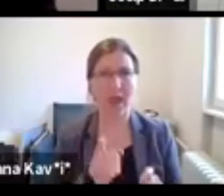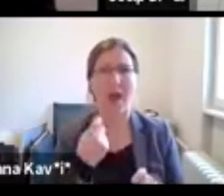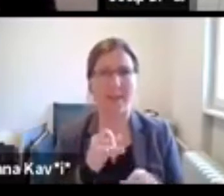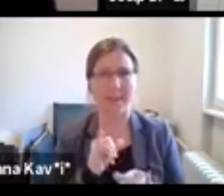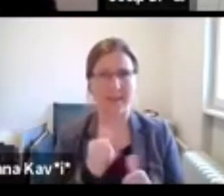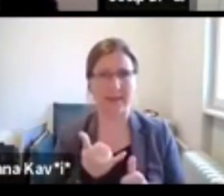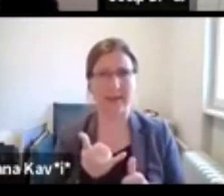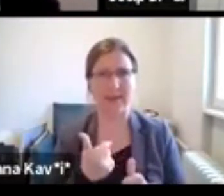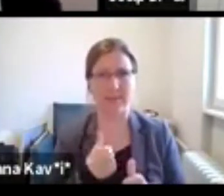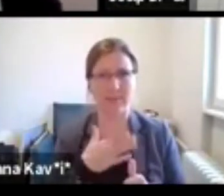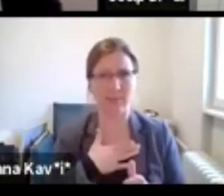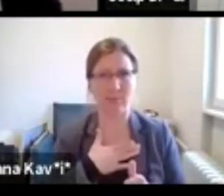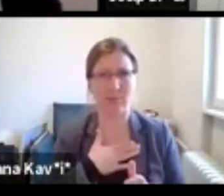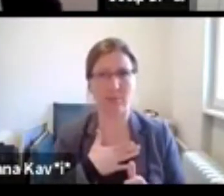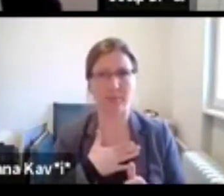sa